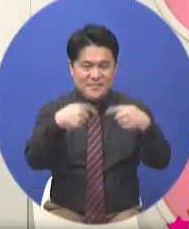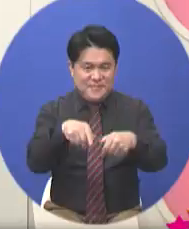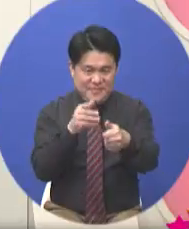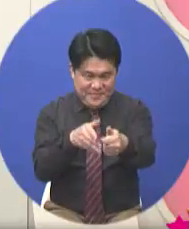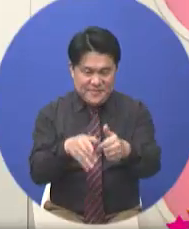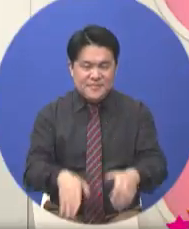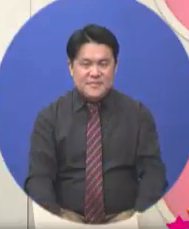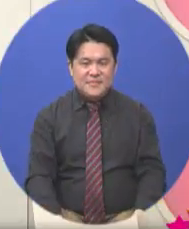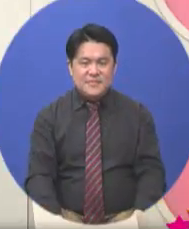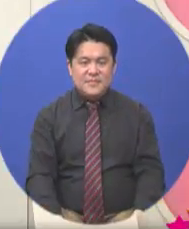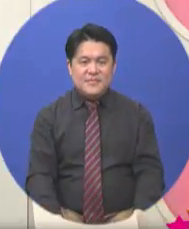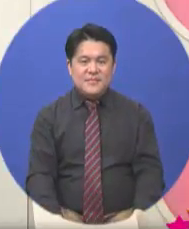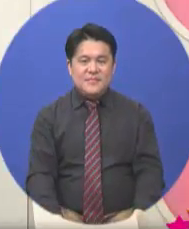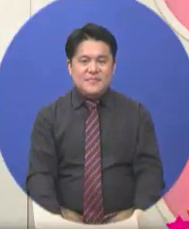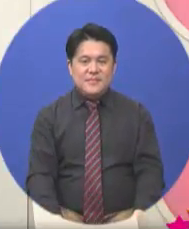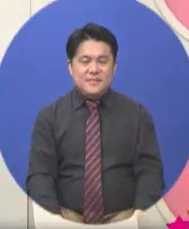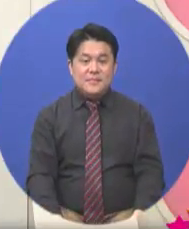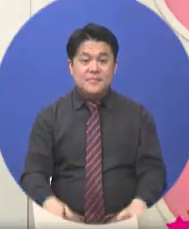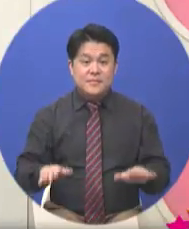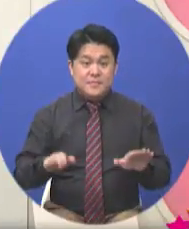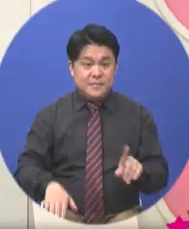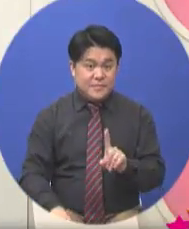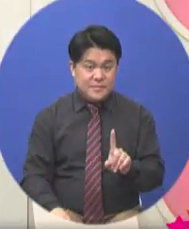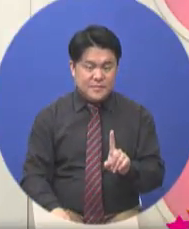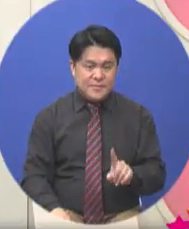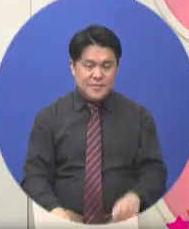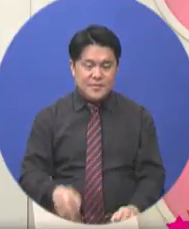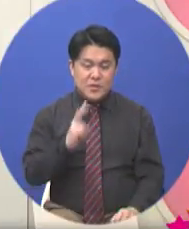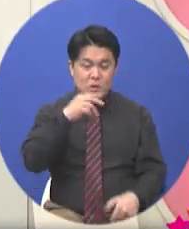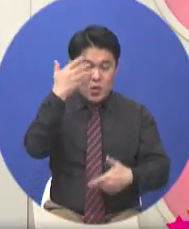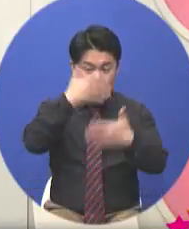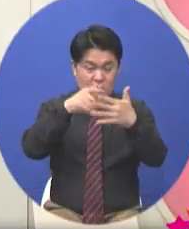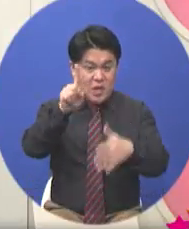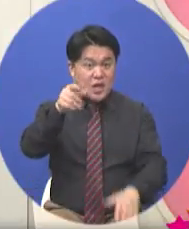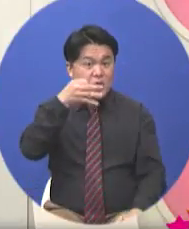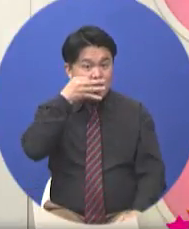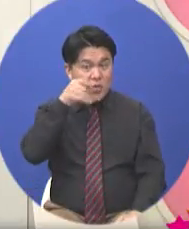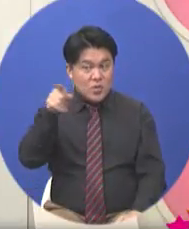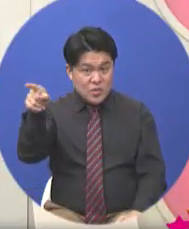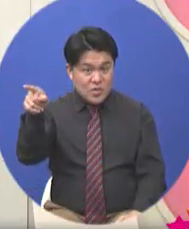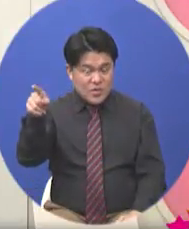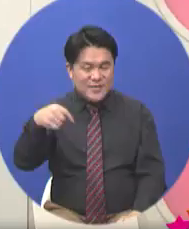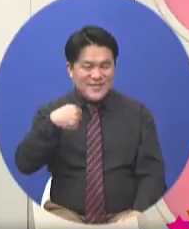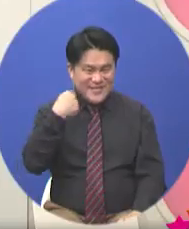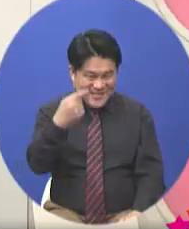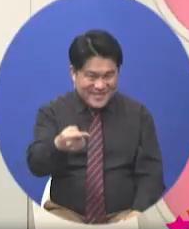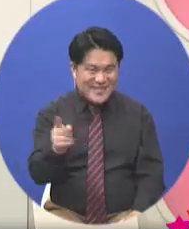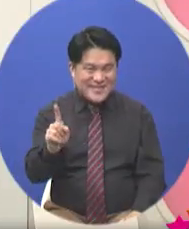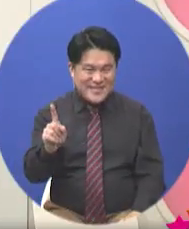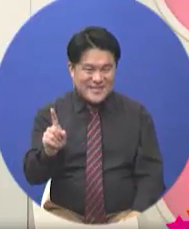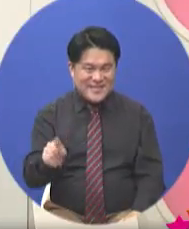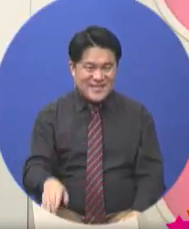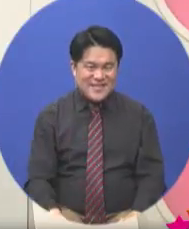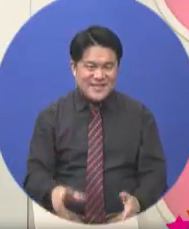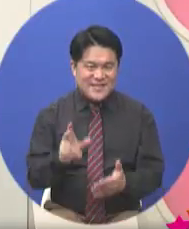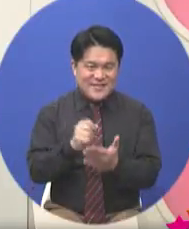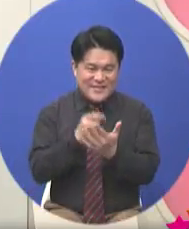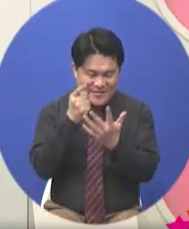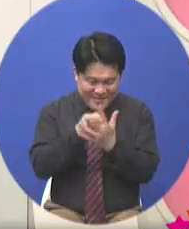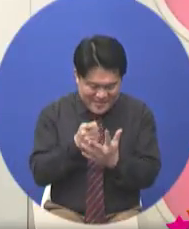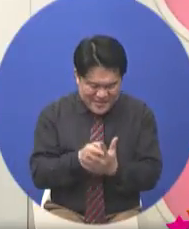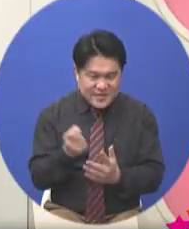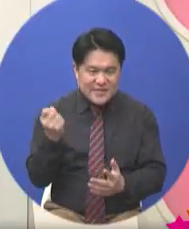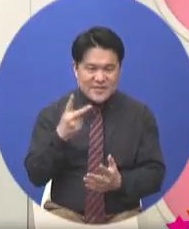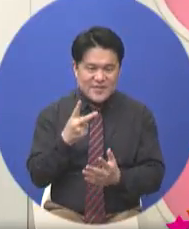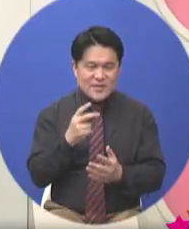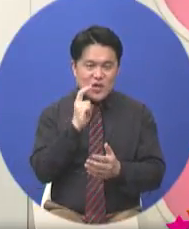참여 부탁드리고요. 예. 네. 자, 이제 저희 뮤직비디오 보고 이제 모든 퀴즈 정답자